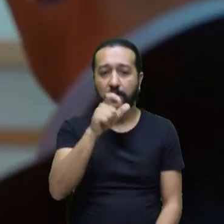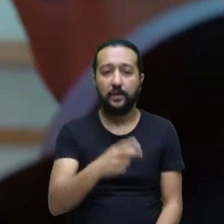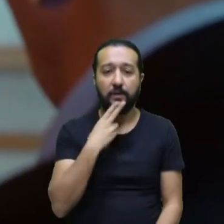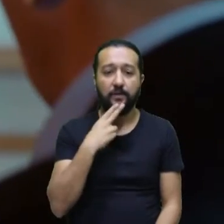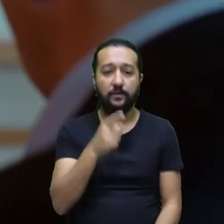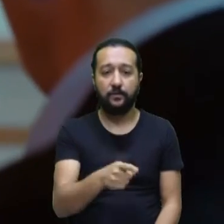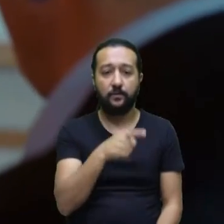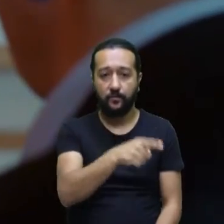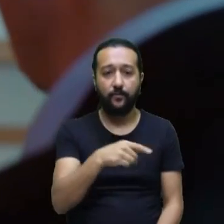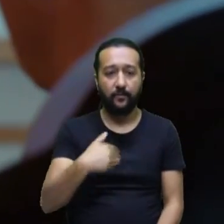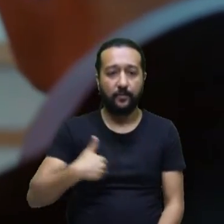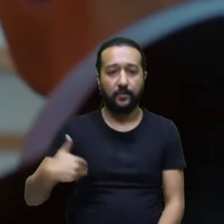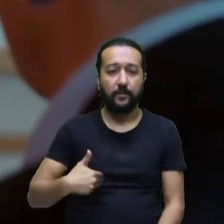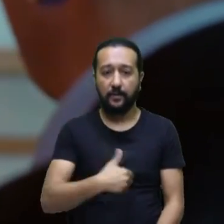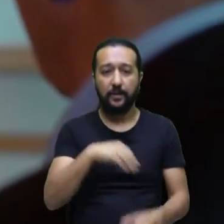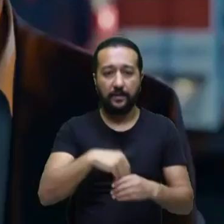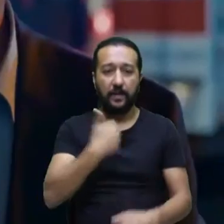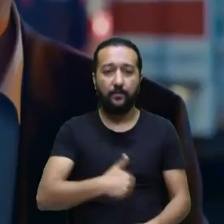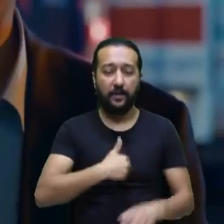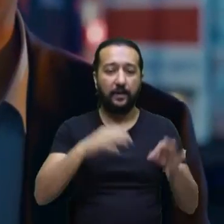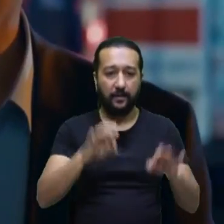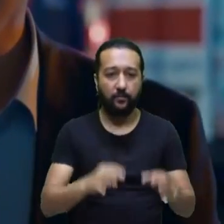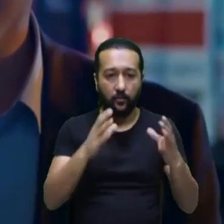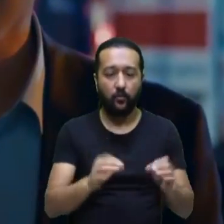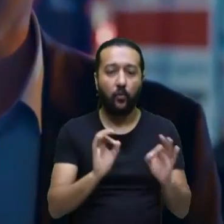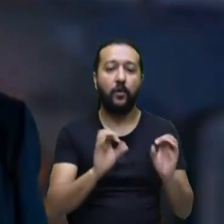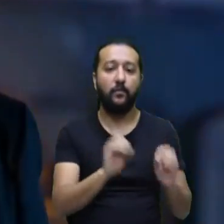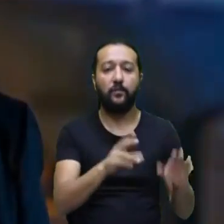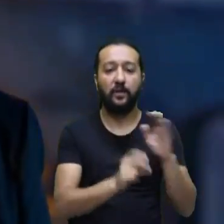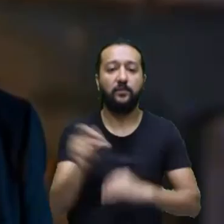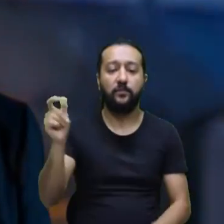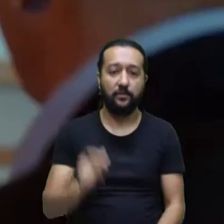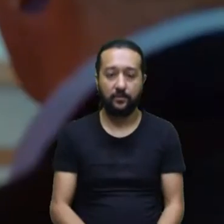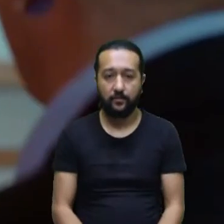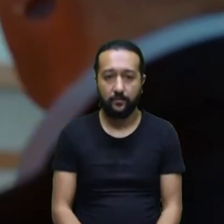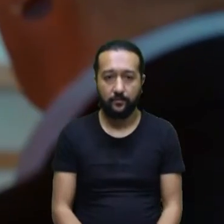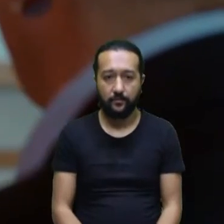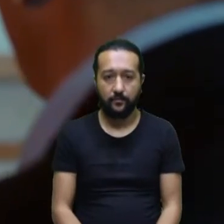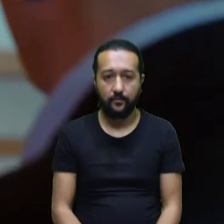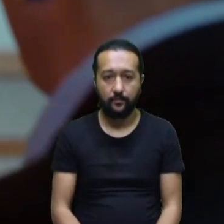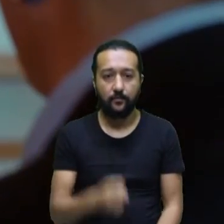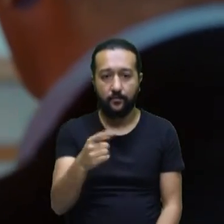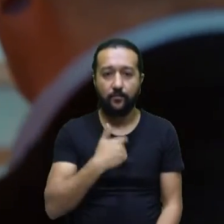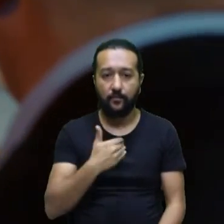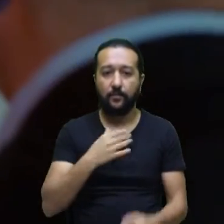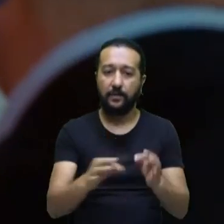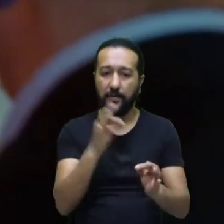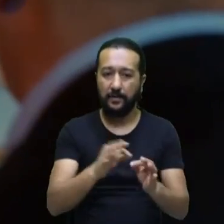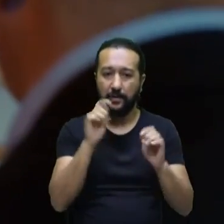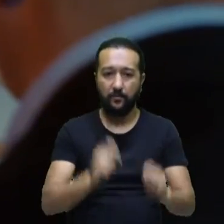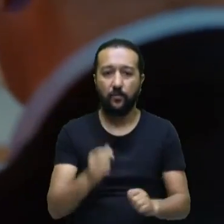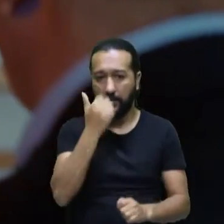kadın. Organlarını almak için operasyon yaparken öylece bırakıp kaçmışlar. Ben yarısını